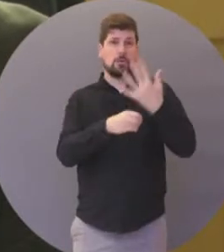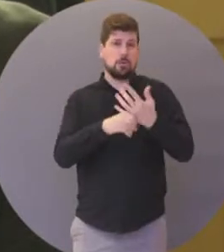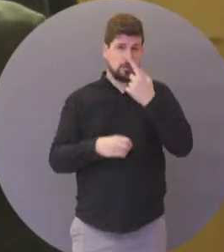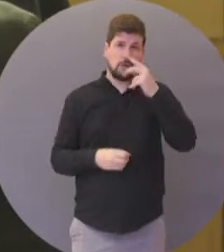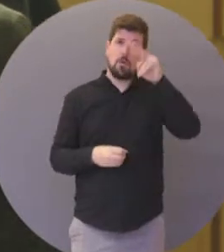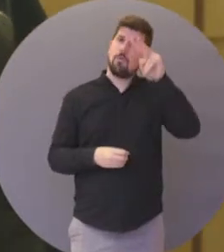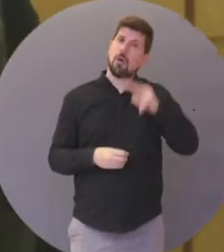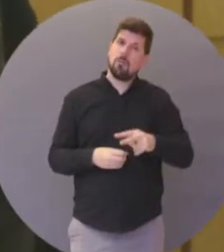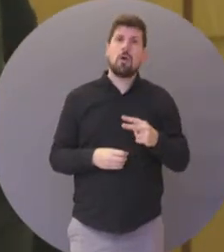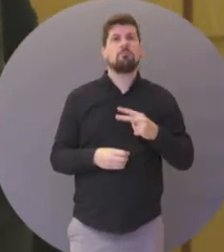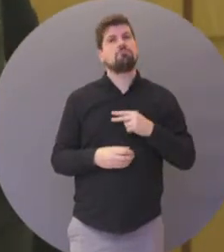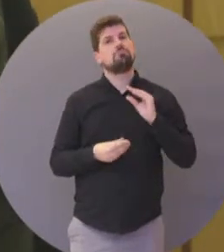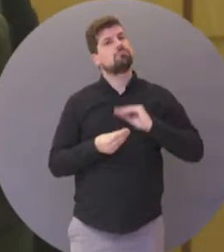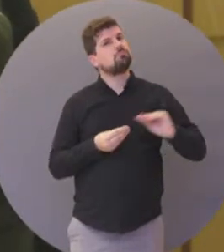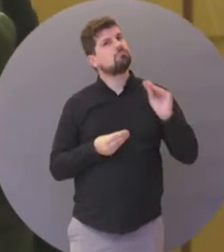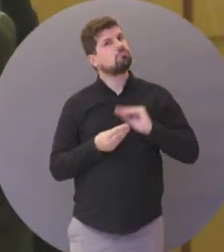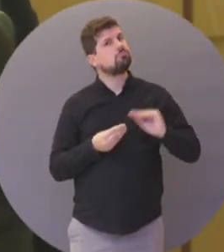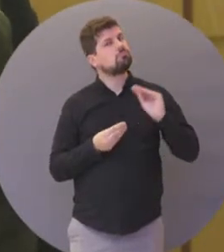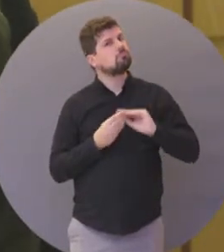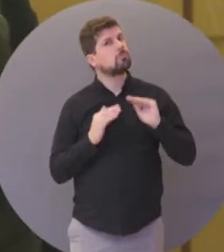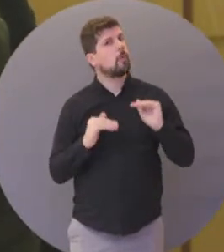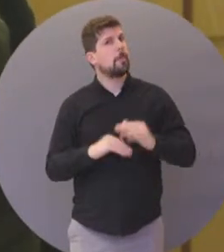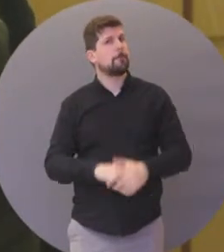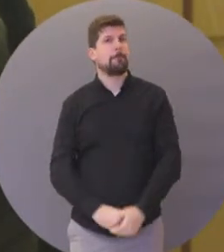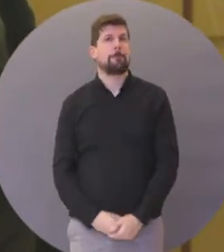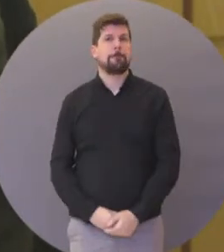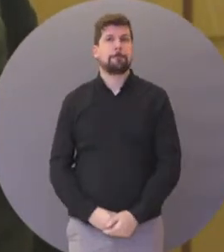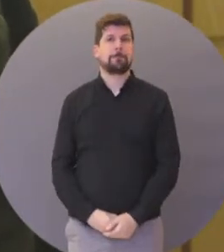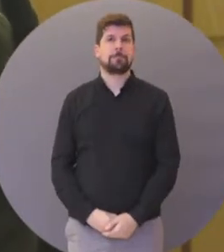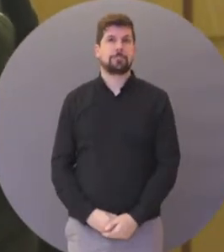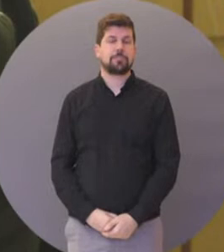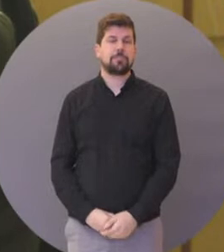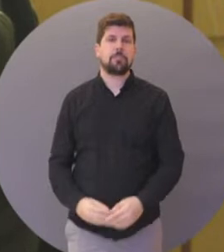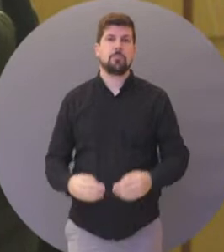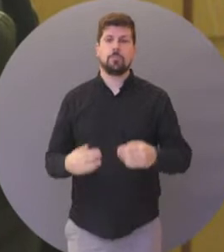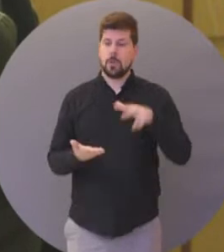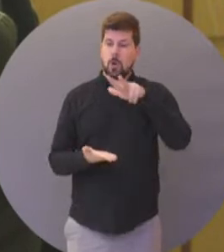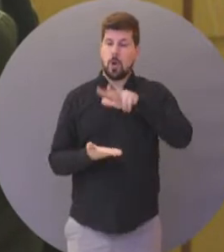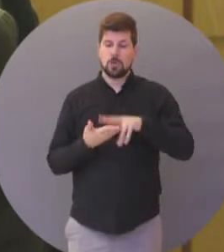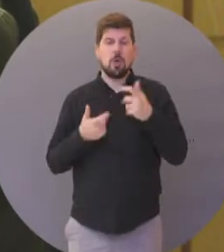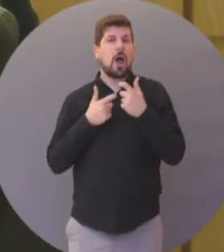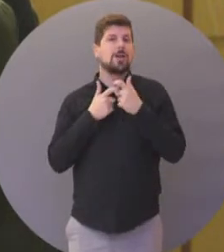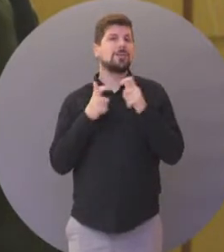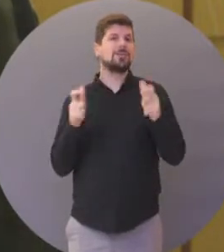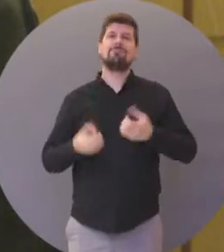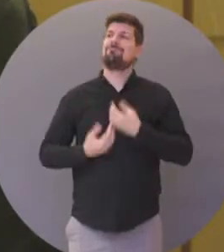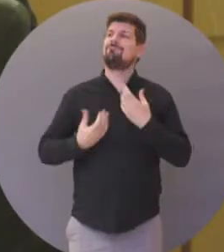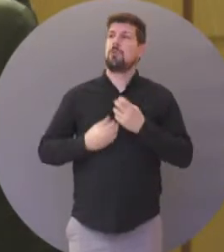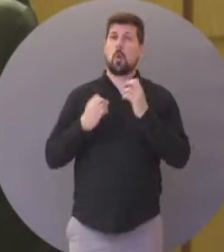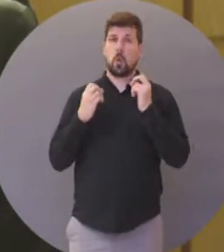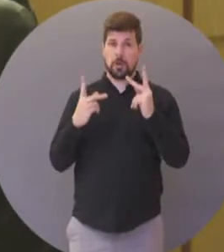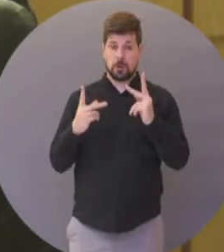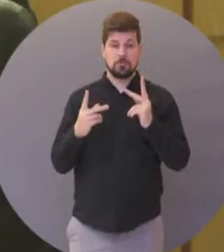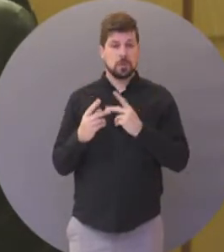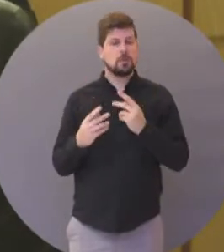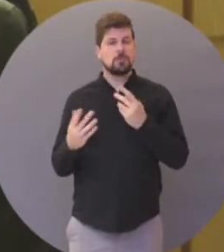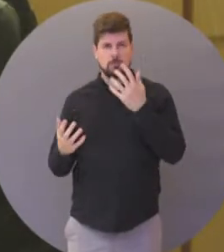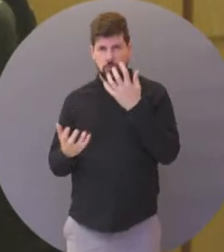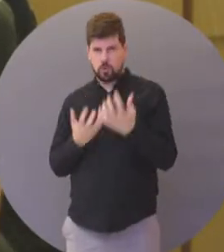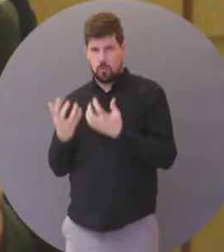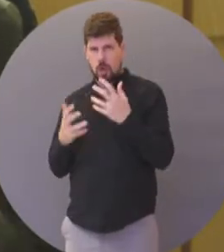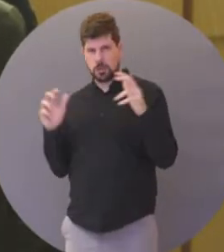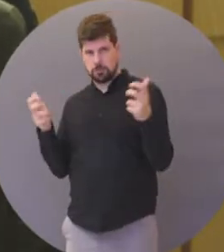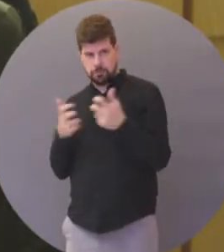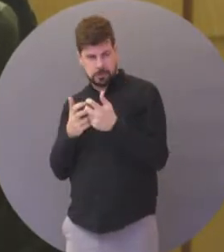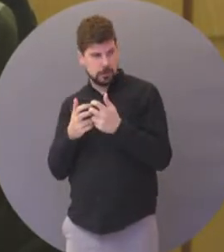fort de café alors on parle d'accès au logement mais au moment où les prix du chauffage de l'électricité de